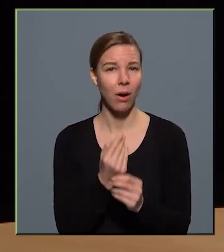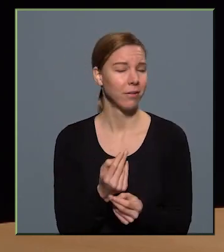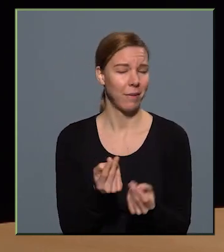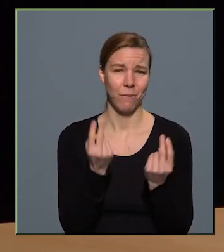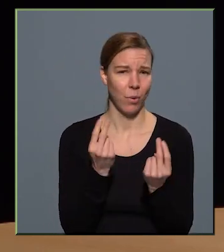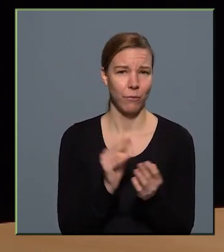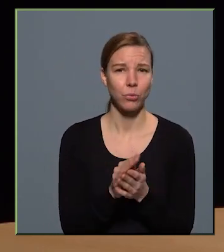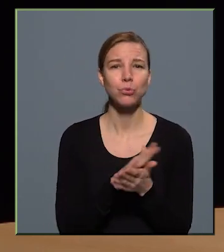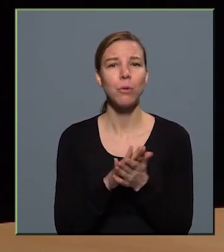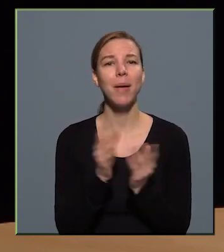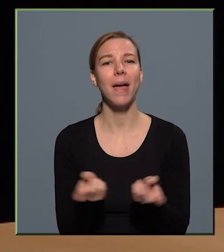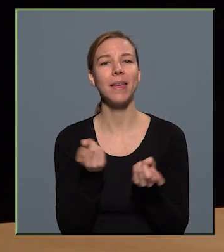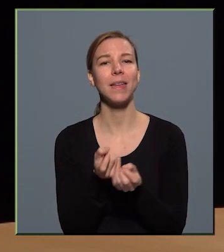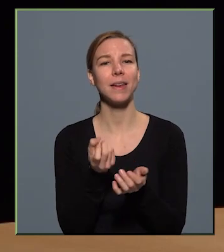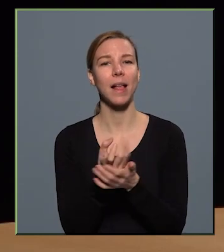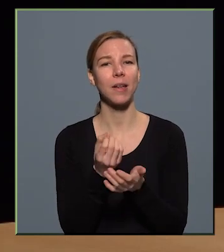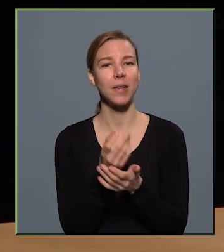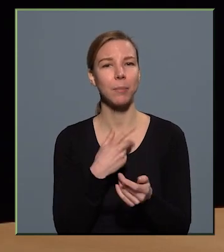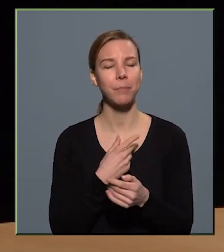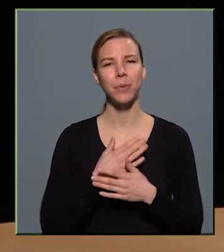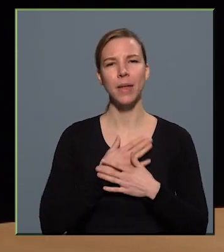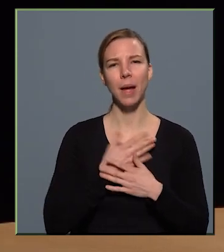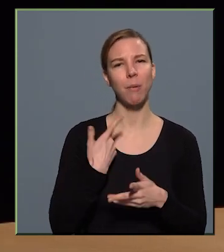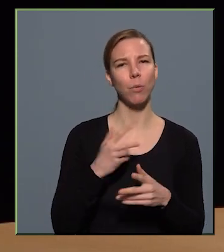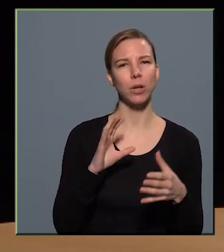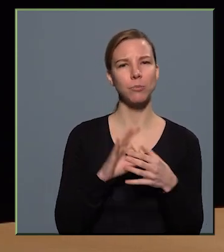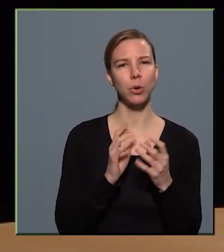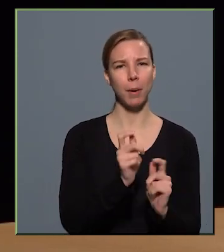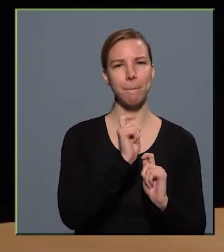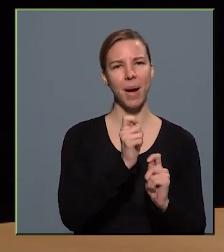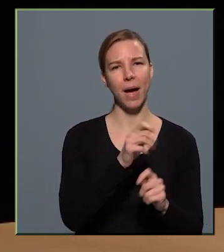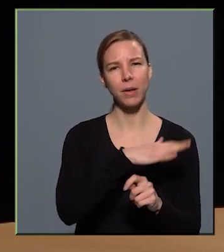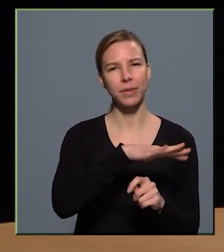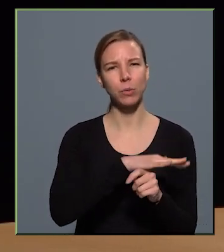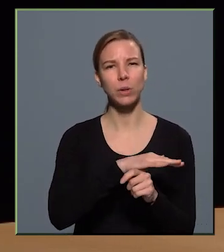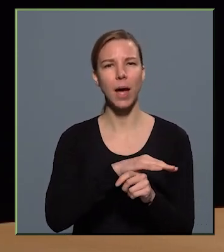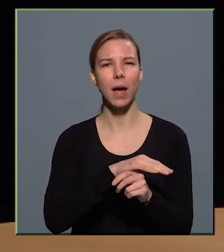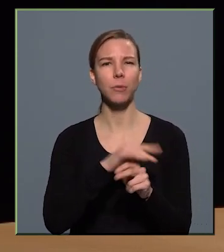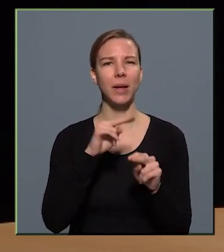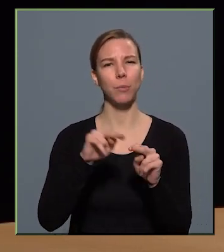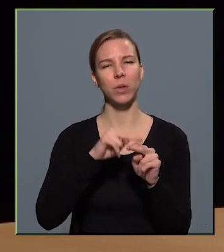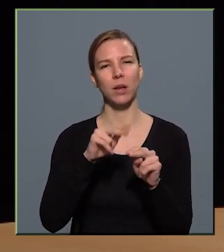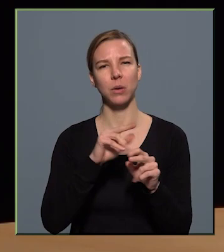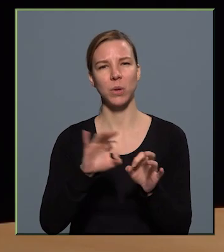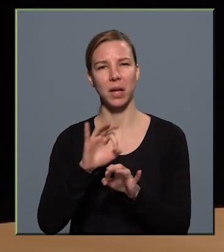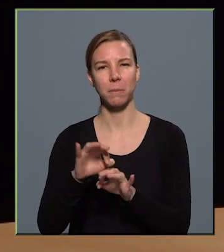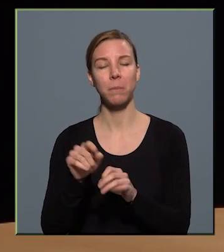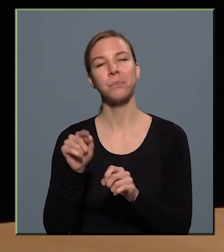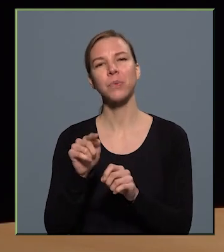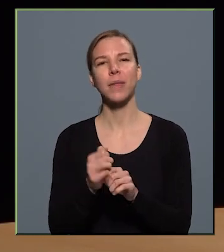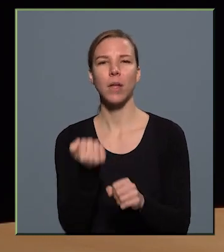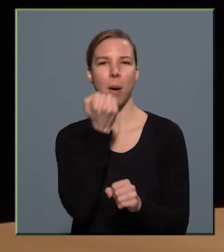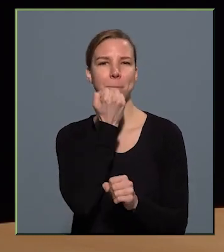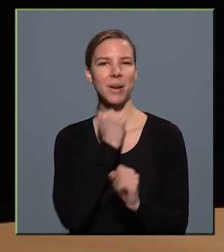meg. És valahogy nekem volt kötődésem bányatérségekhez, műszaki ügyekhez, és azt mondták, hogy hát a privatizációval kezdjek el én így foglalkozni,